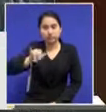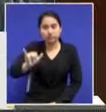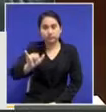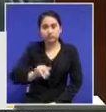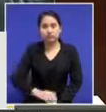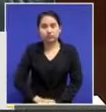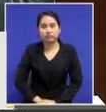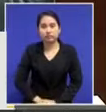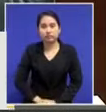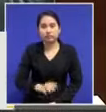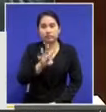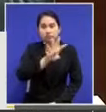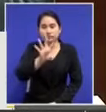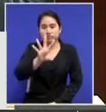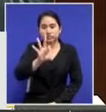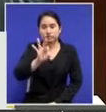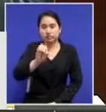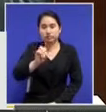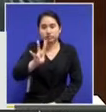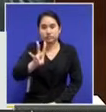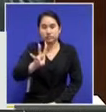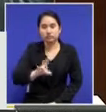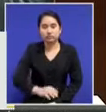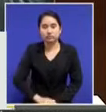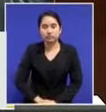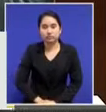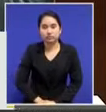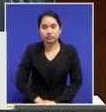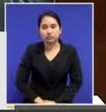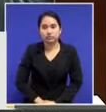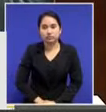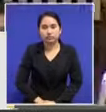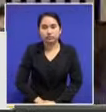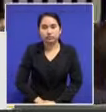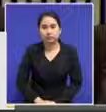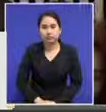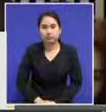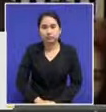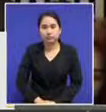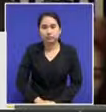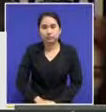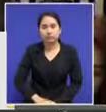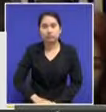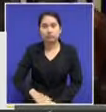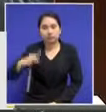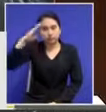ครับ 497นายวิรัตเกษสมบูรณ ์พลเอกประยุทธ์จันทร์โอชา